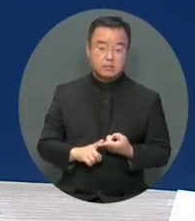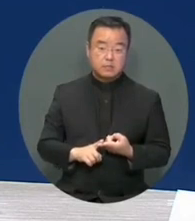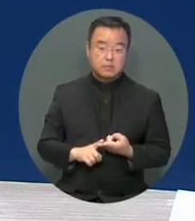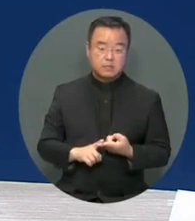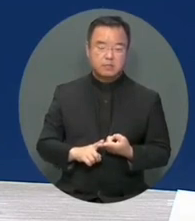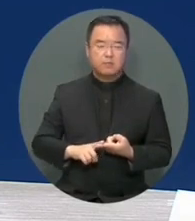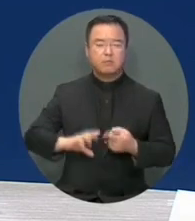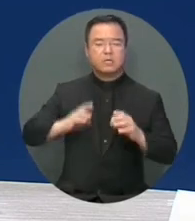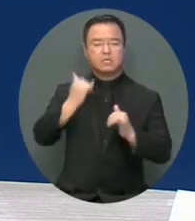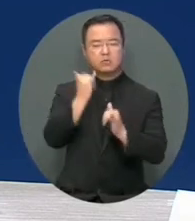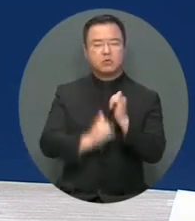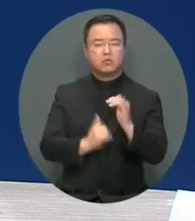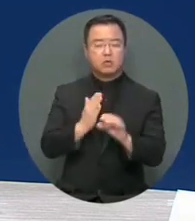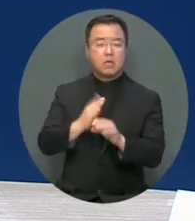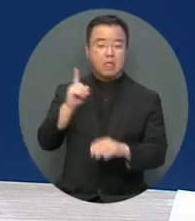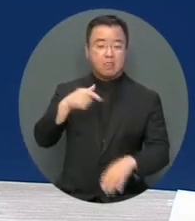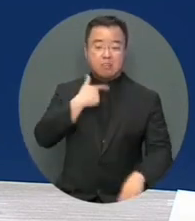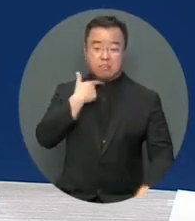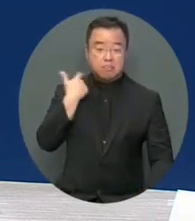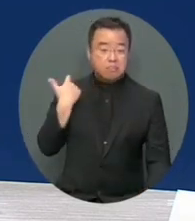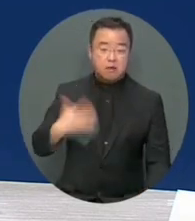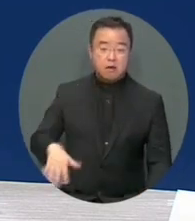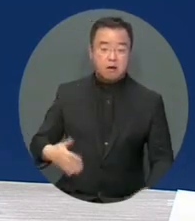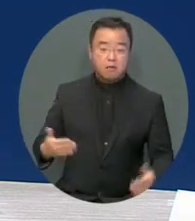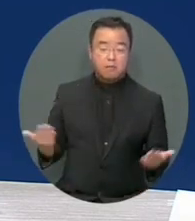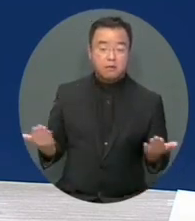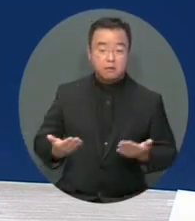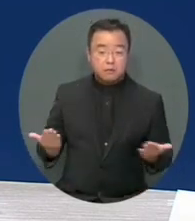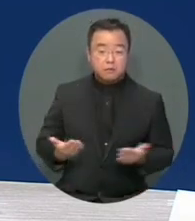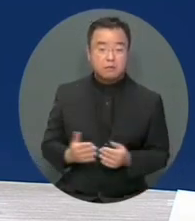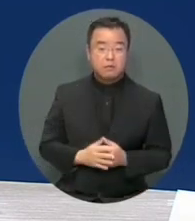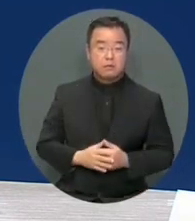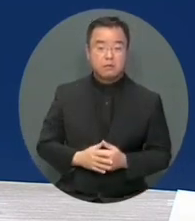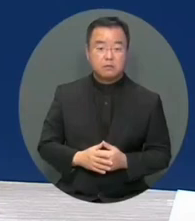역사상 한 번도 안 해본 일을 지금 하는 것이기 때문에